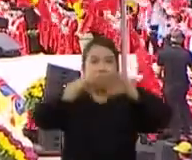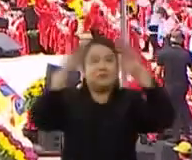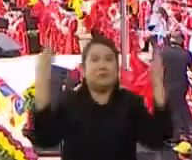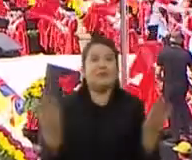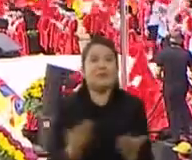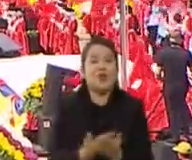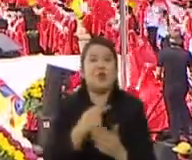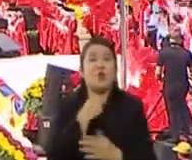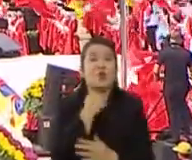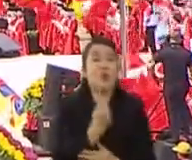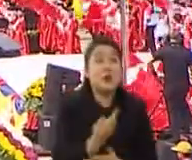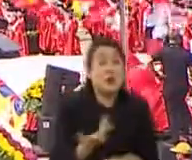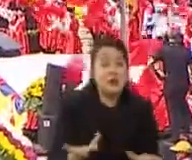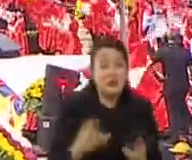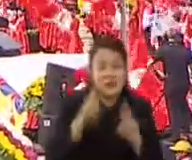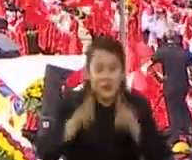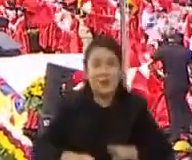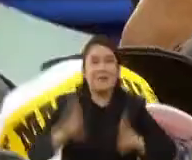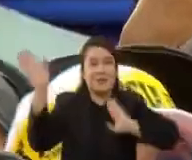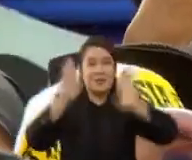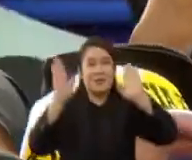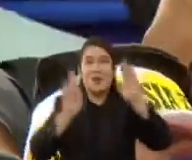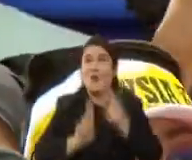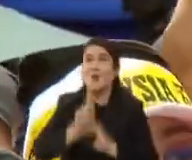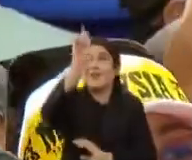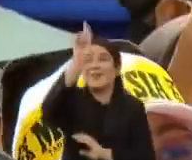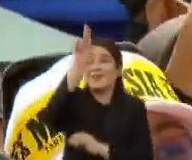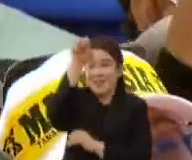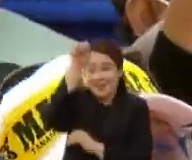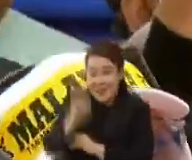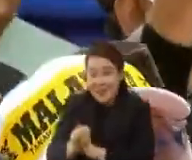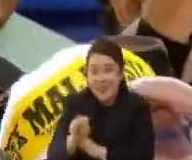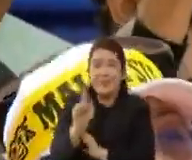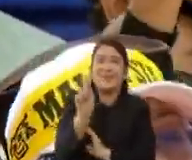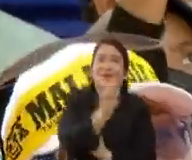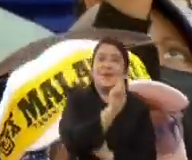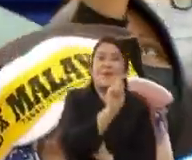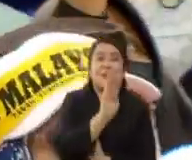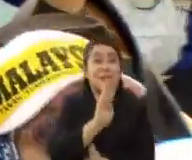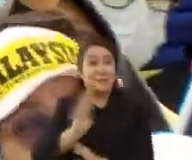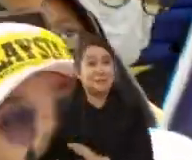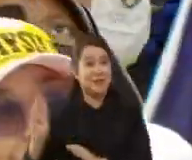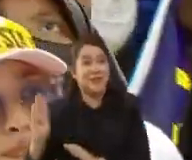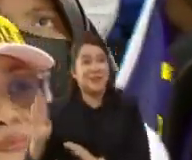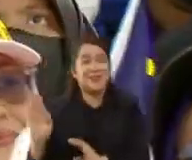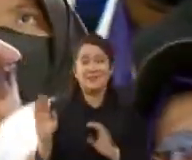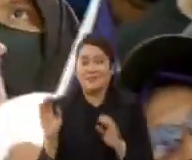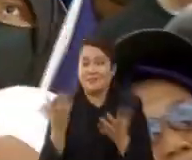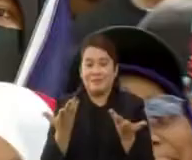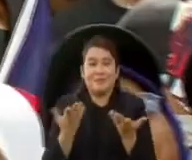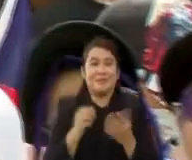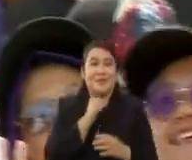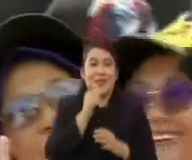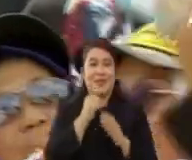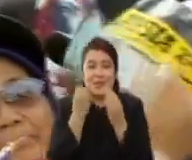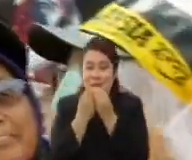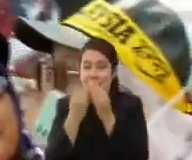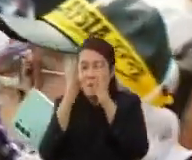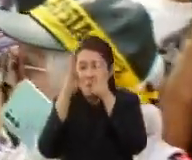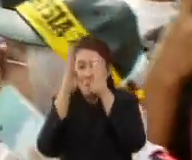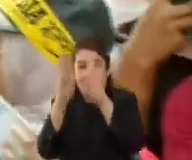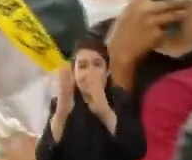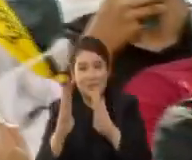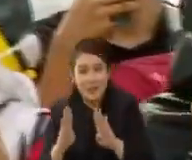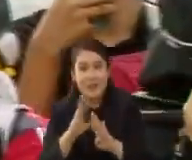kebangkitan keluarga Malaysia mula bergema dari utara, selatan, timur dan barat tanpa mengira bangsa dan agama.